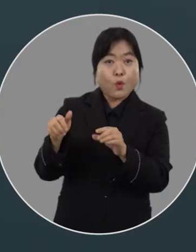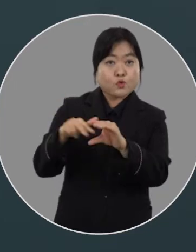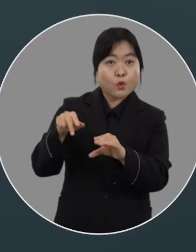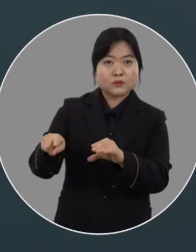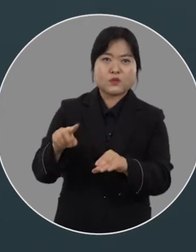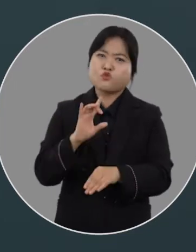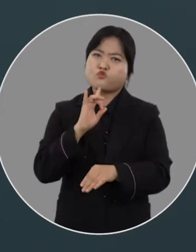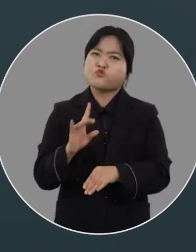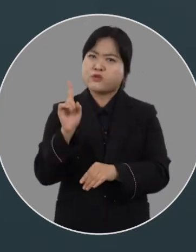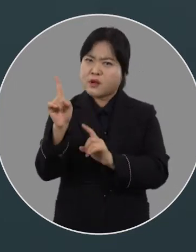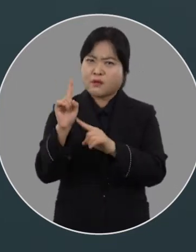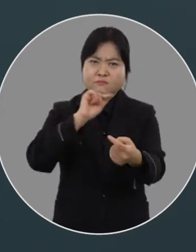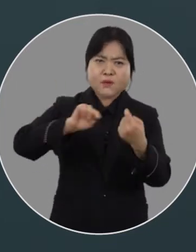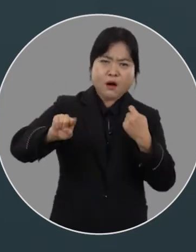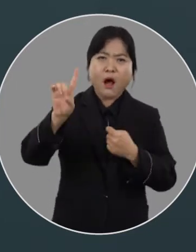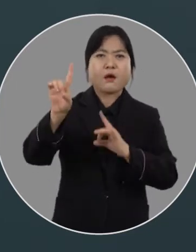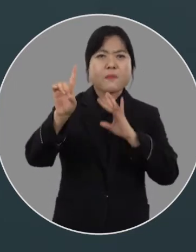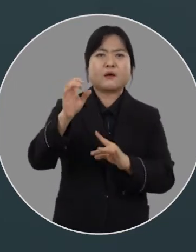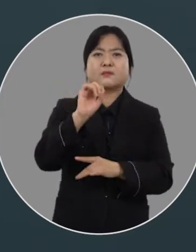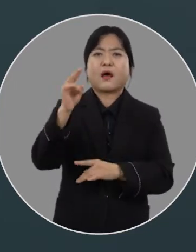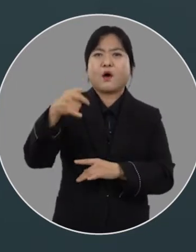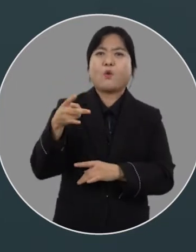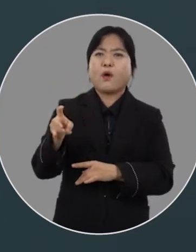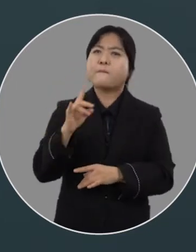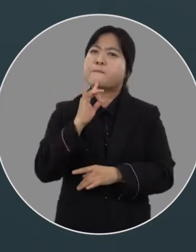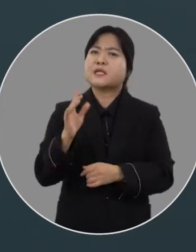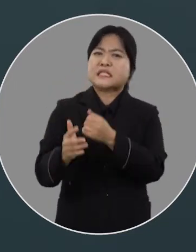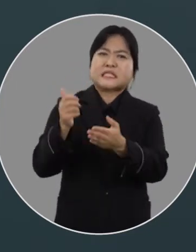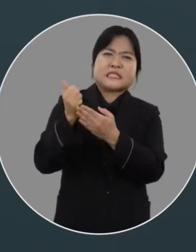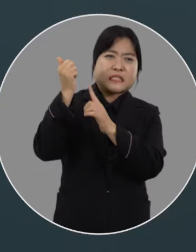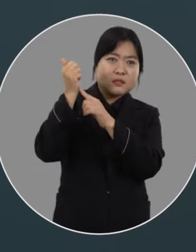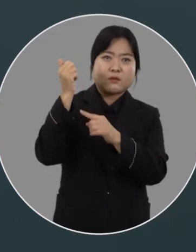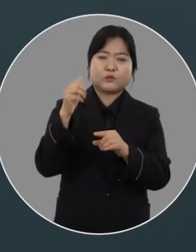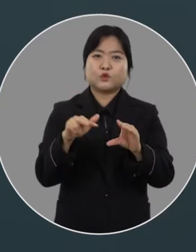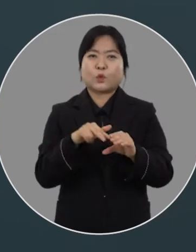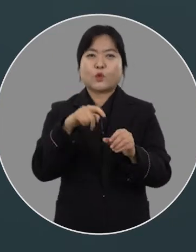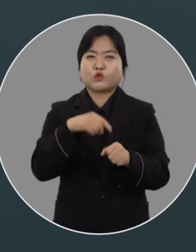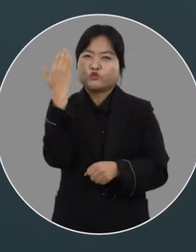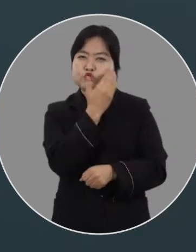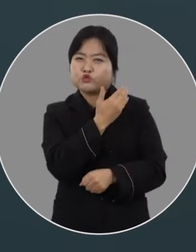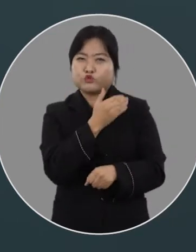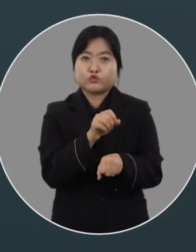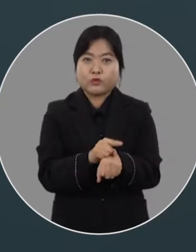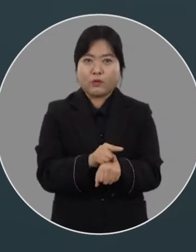다른 유일하게 야훼만이 신이라고 하는 종교적인 순수성을 보존하려 했던